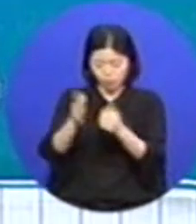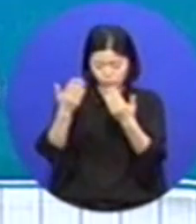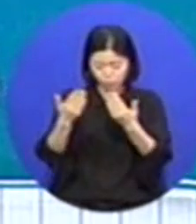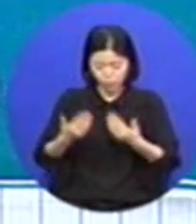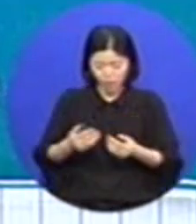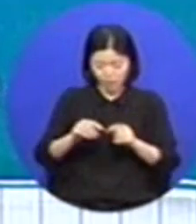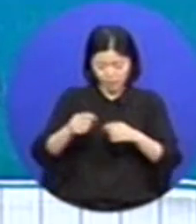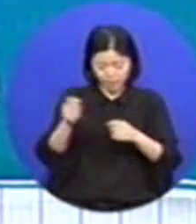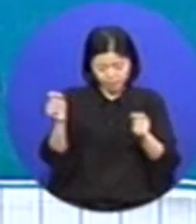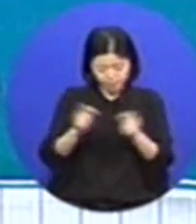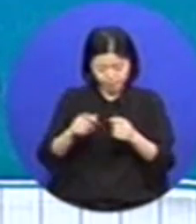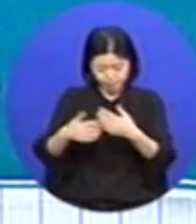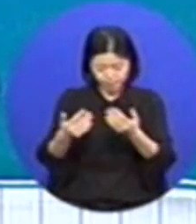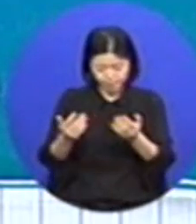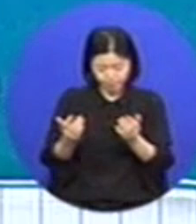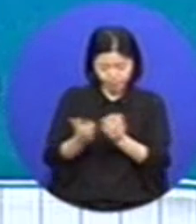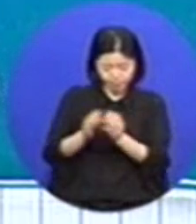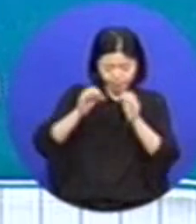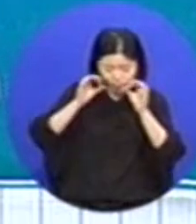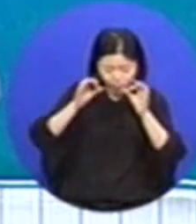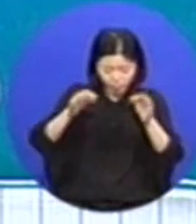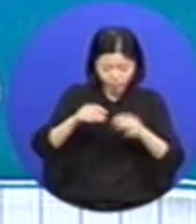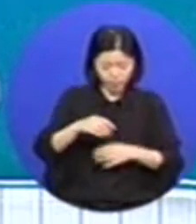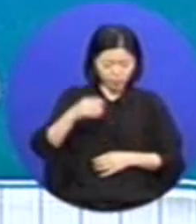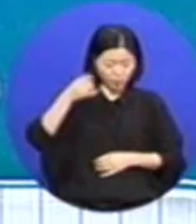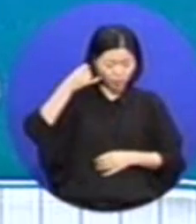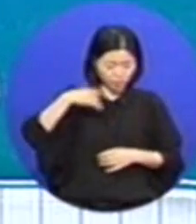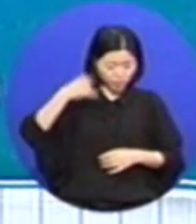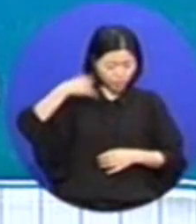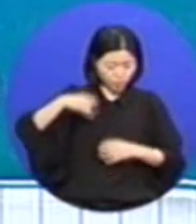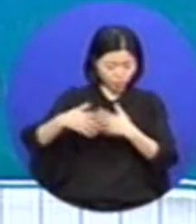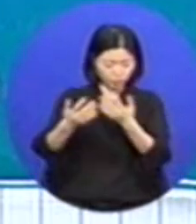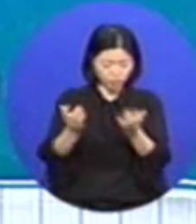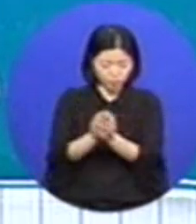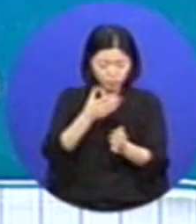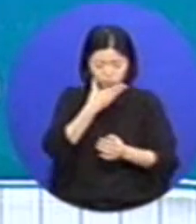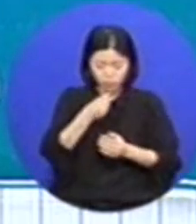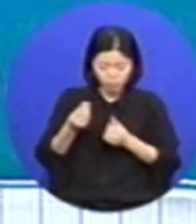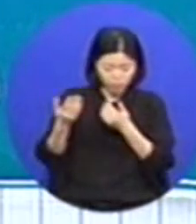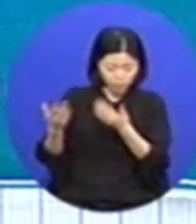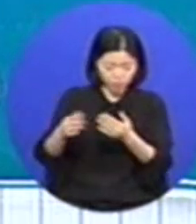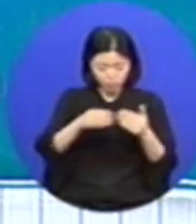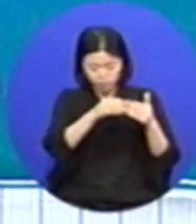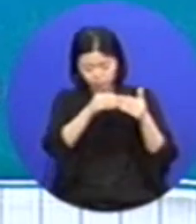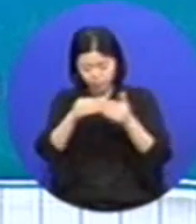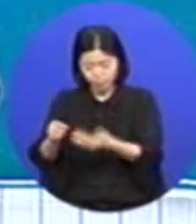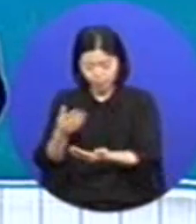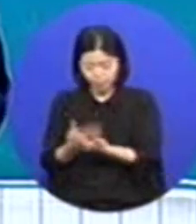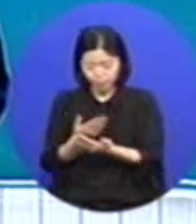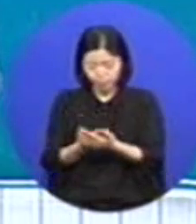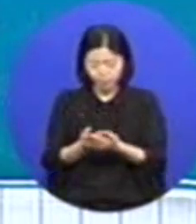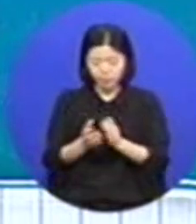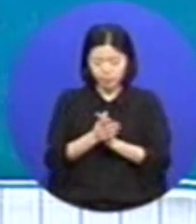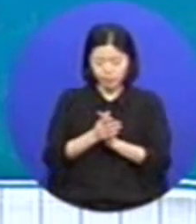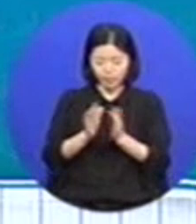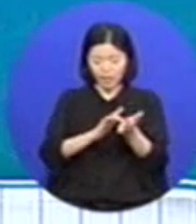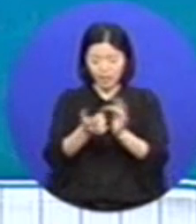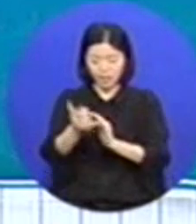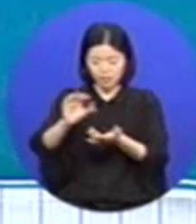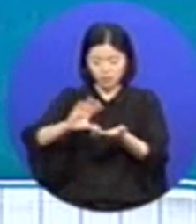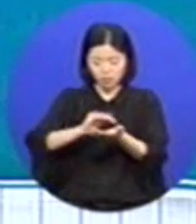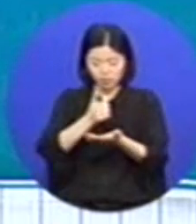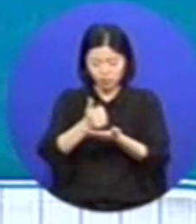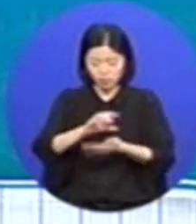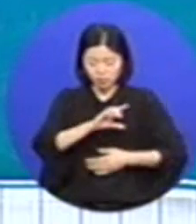단기선교 중에 있는 태국과 중국 팀을 축복해 주시고 주님 인도하소서 예수 그리스도 이름으로